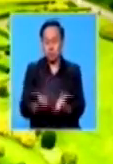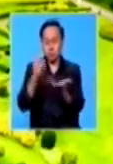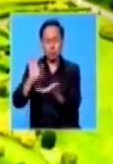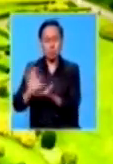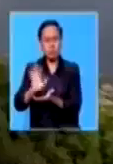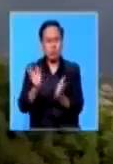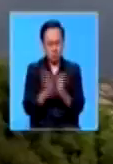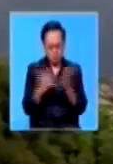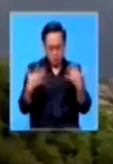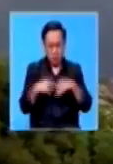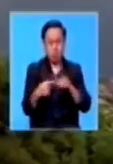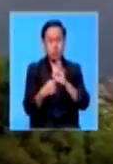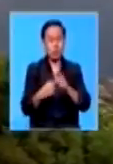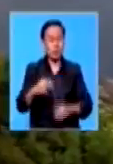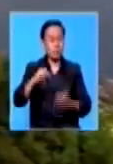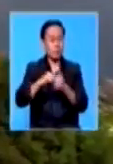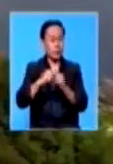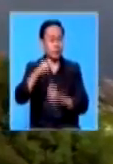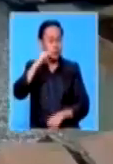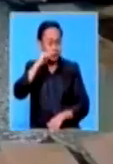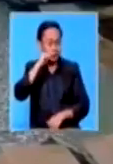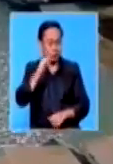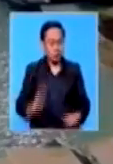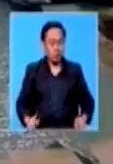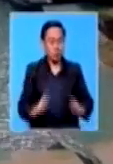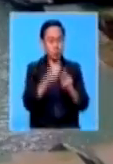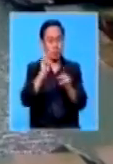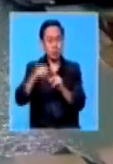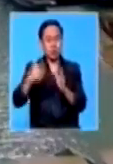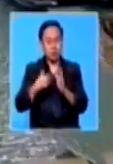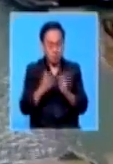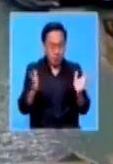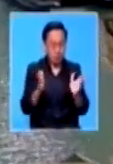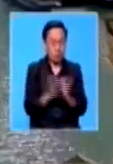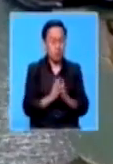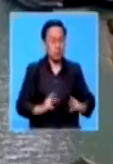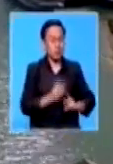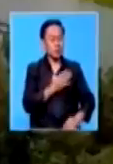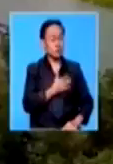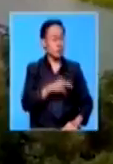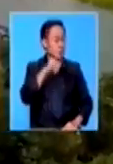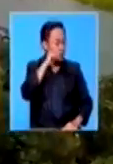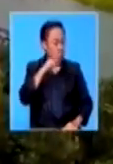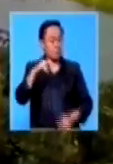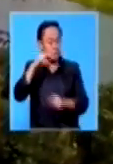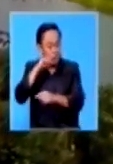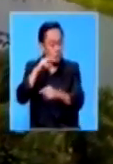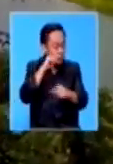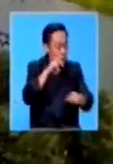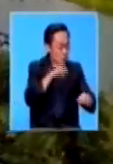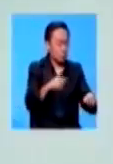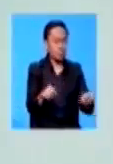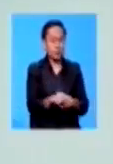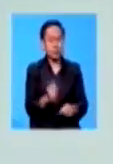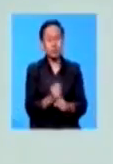ลายกระทรวงเช่นน้ำเนี่ยมันทำหลายกระทรวงไอ้น้ำนี้น้ำนี้น้ำนี้คนละน้ำหมดแล้วมันจะไปยังไงอ่ะนะวันนี้ต้องเอาน้ำ